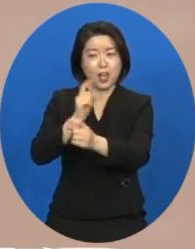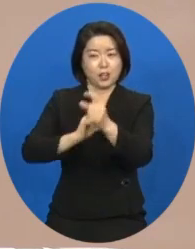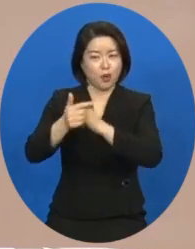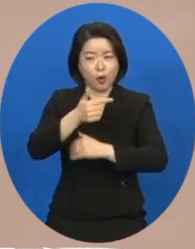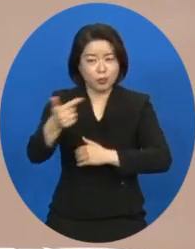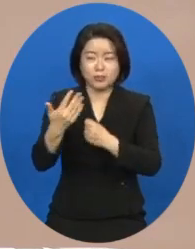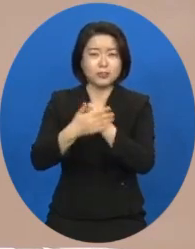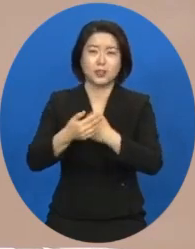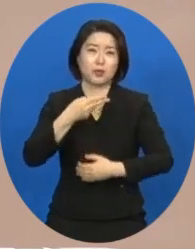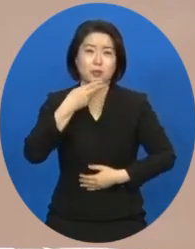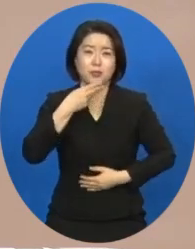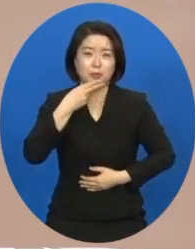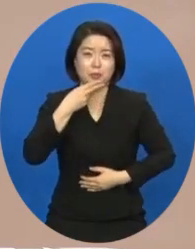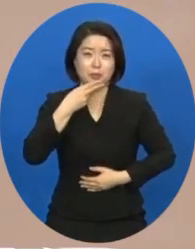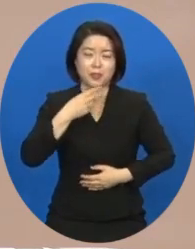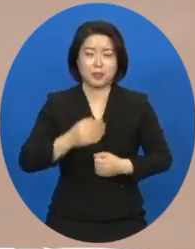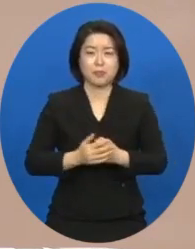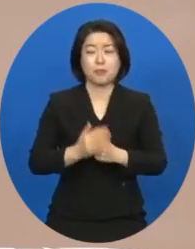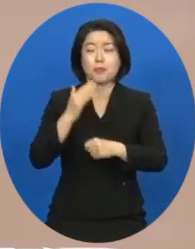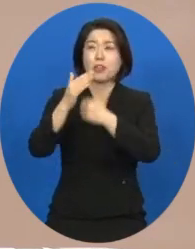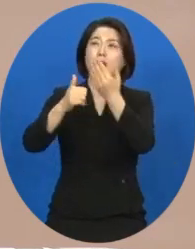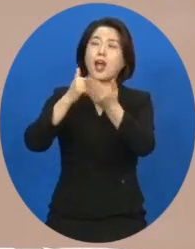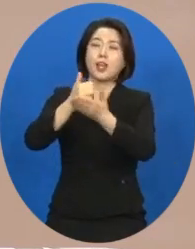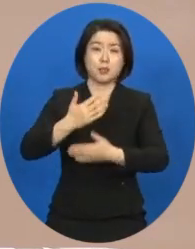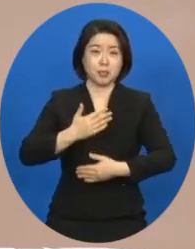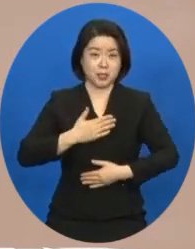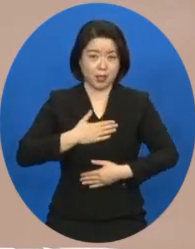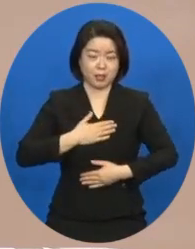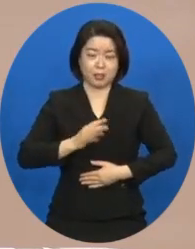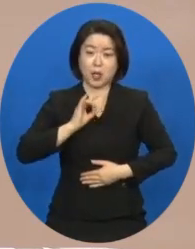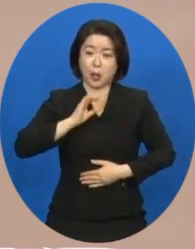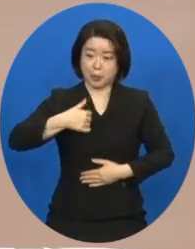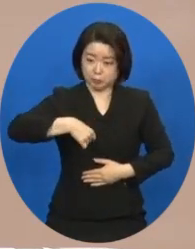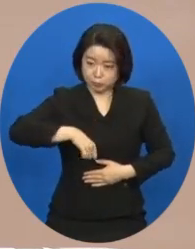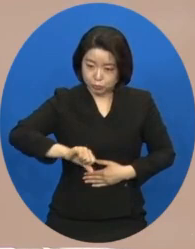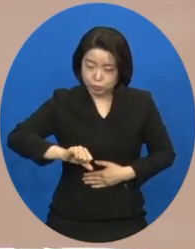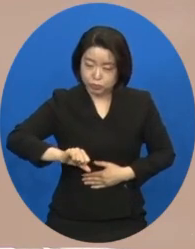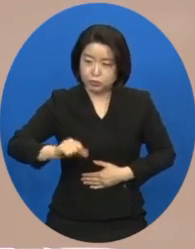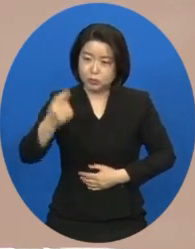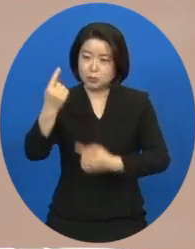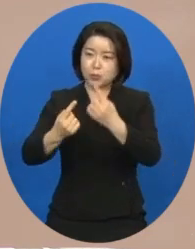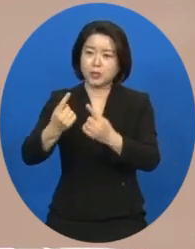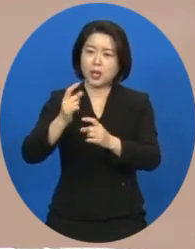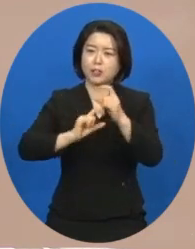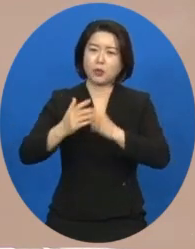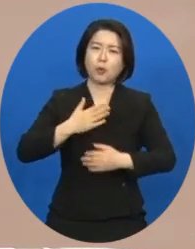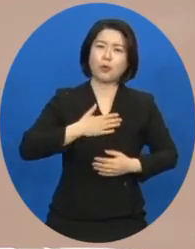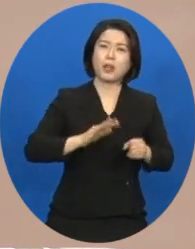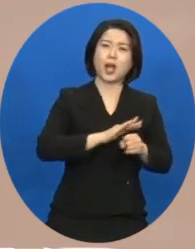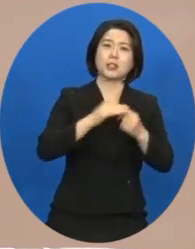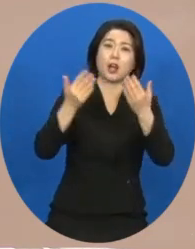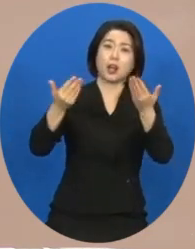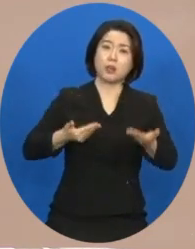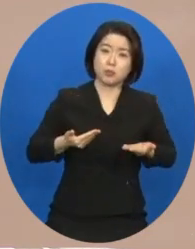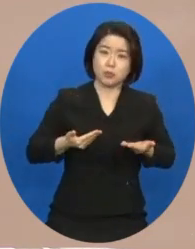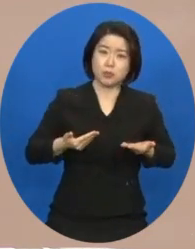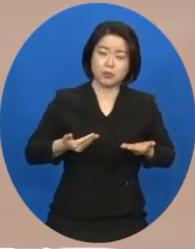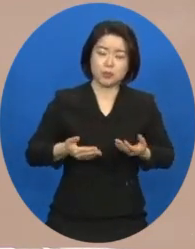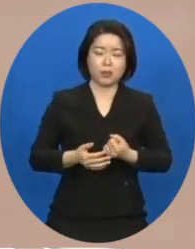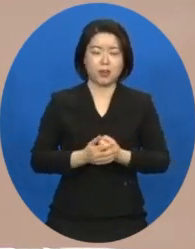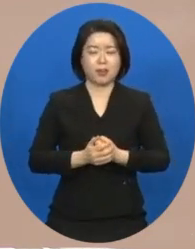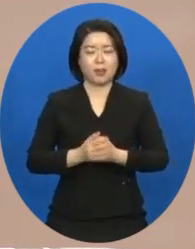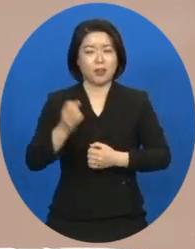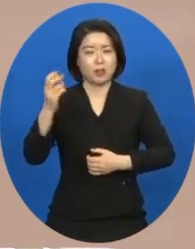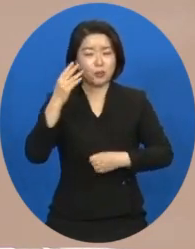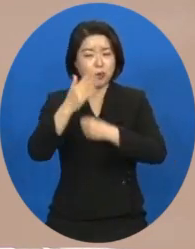어디 있어요? 하나님이 나를 독생자보다 더 사랑하시고 그리고 하나님의